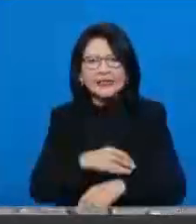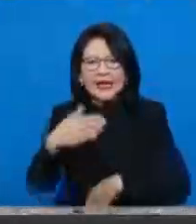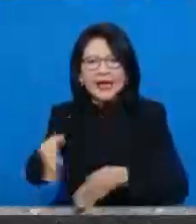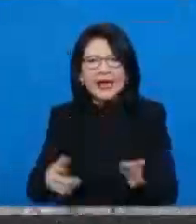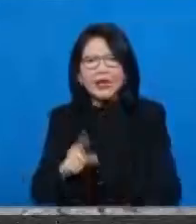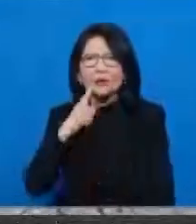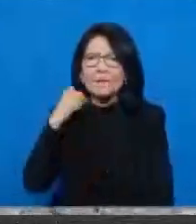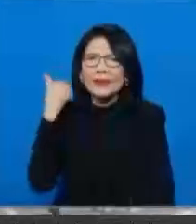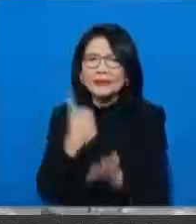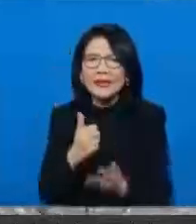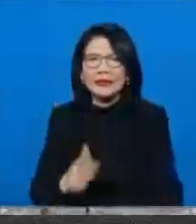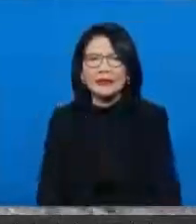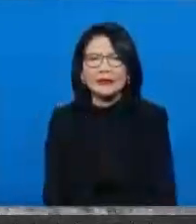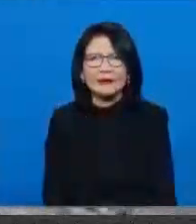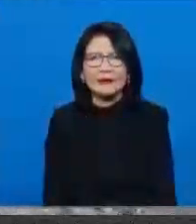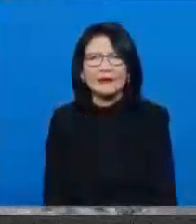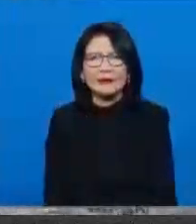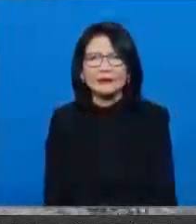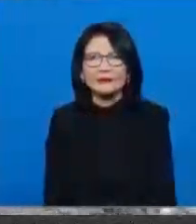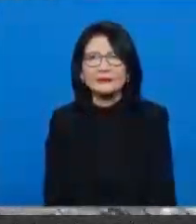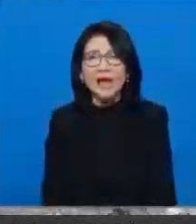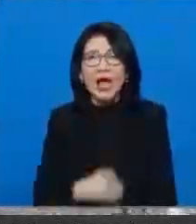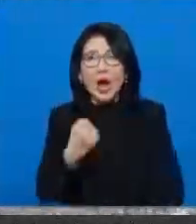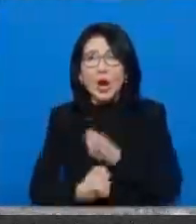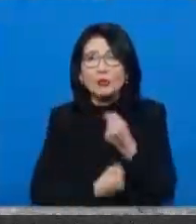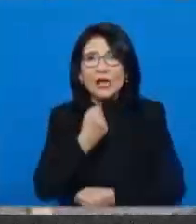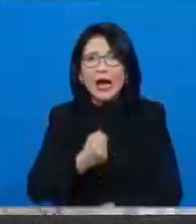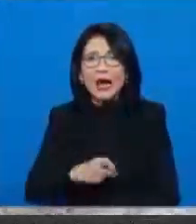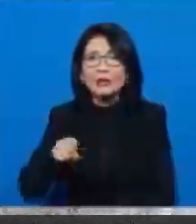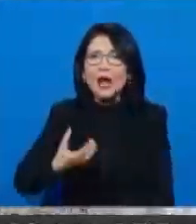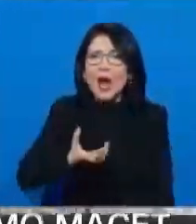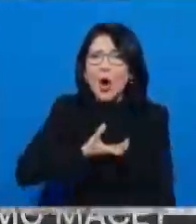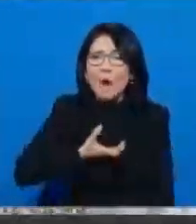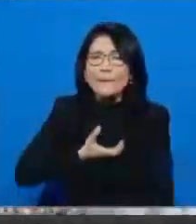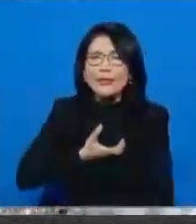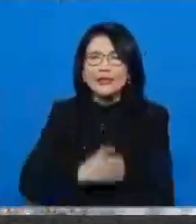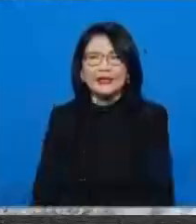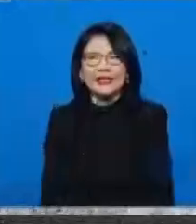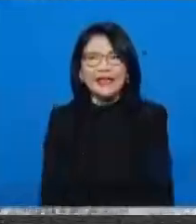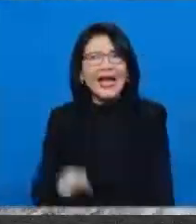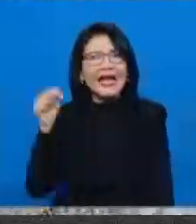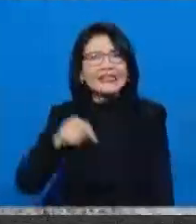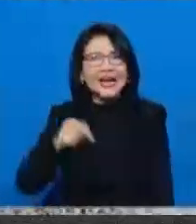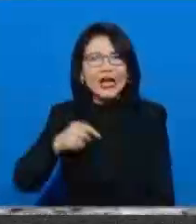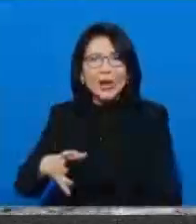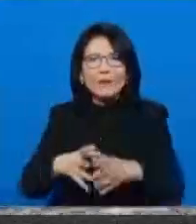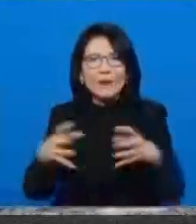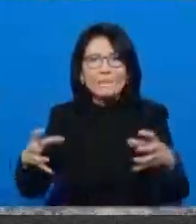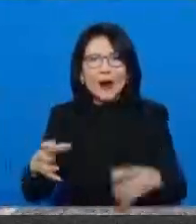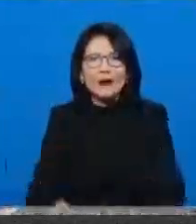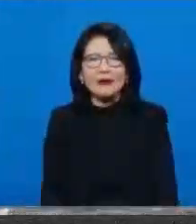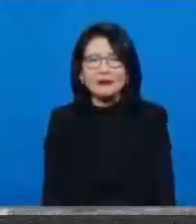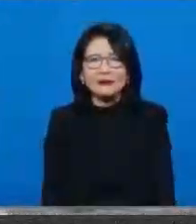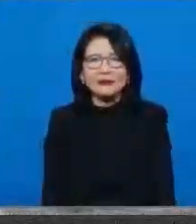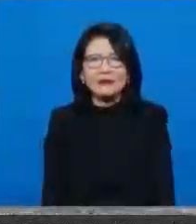syarat untuk beternak ayam kampung. Usaha yang awalnya hanya hobi untuk mengisi waktu luang, kini berkembang pesat.